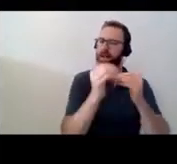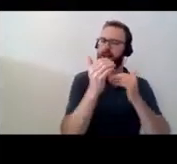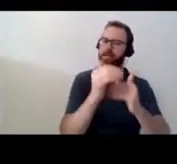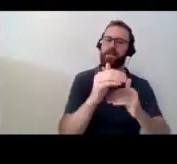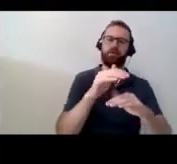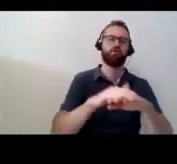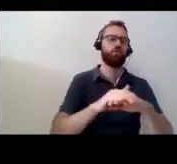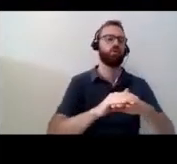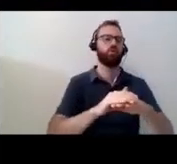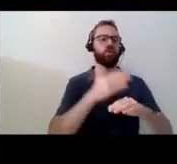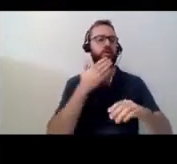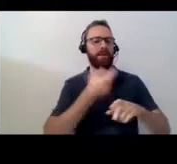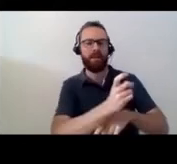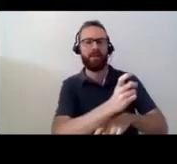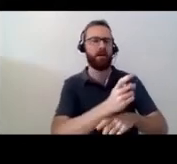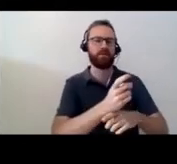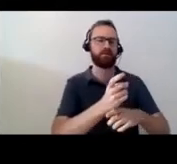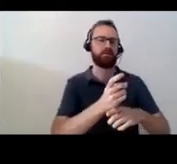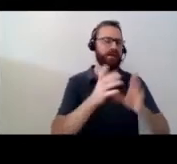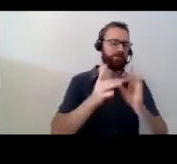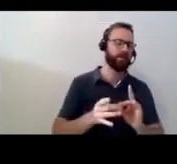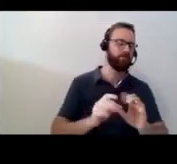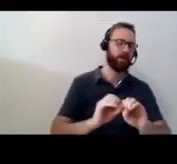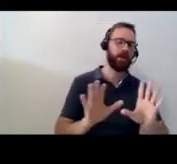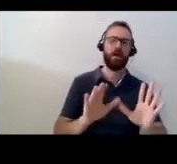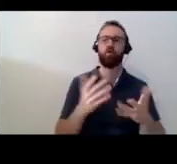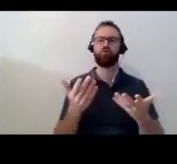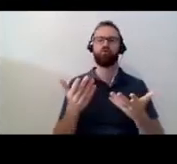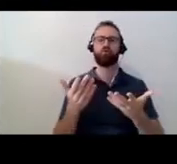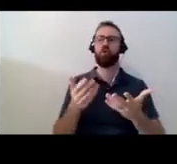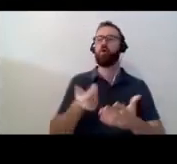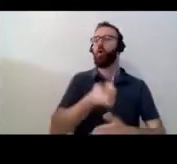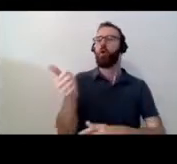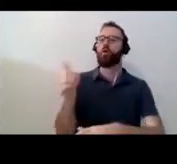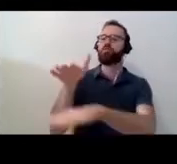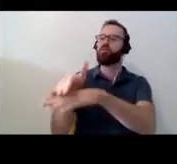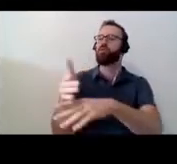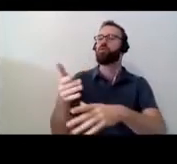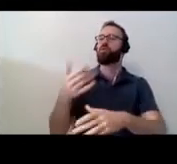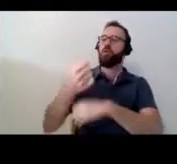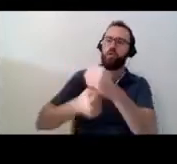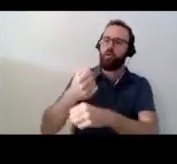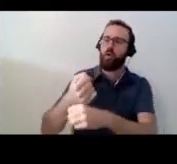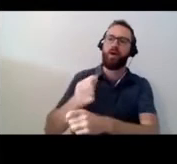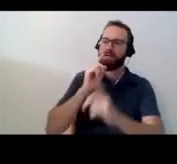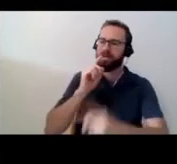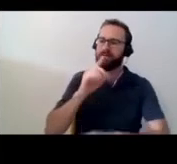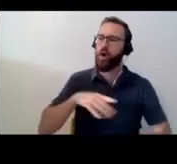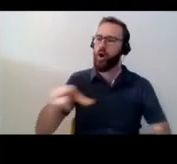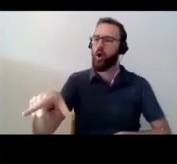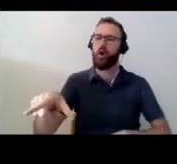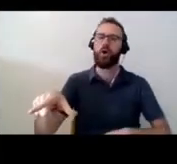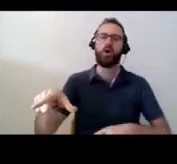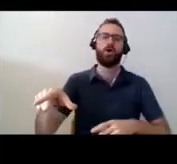la maltraitance. Où il ne devrait pas couvrir d'autres situations où il y aurait des douleurs excessives, mais qui ne tombent pas dans